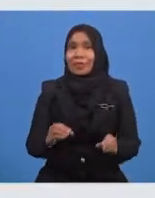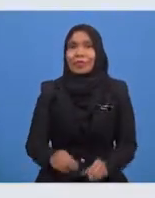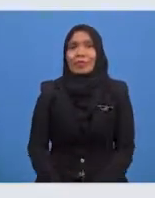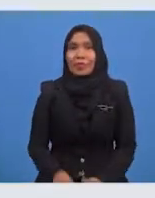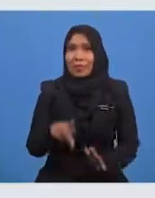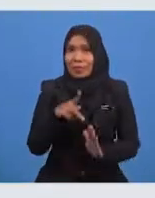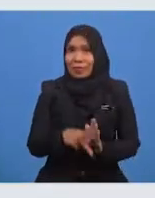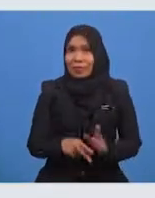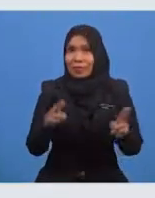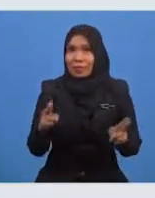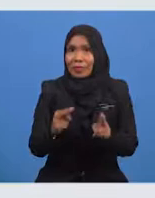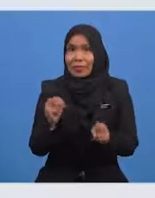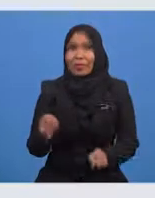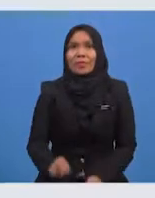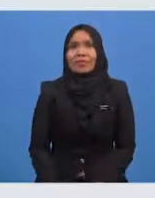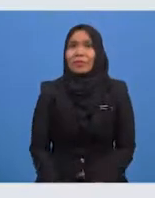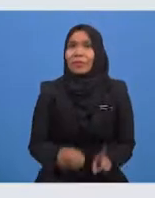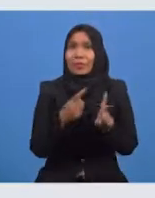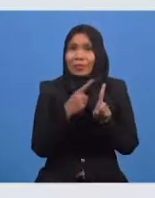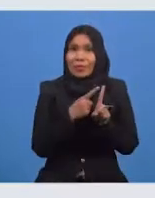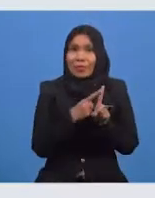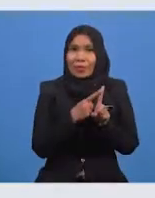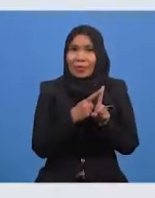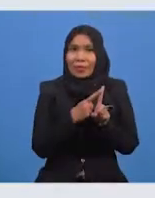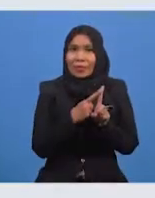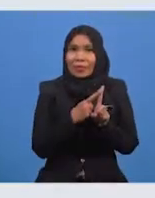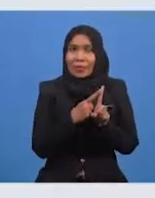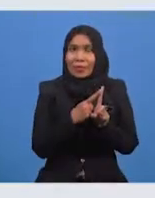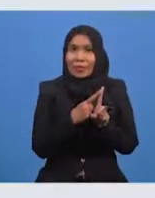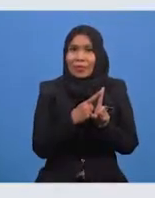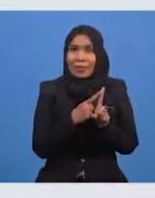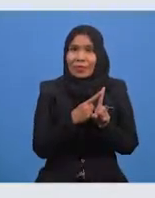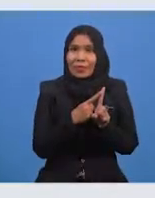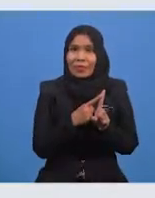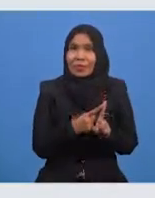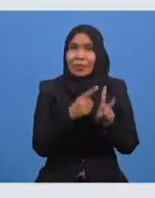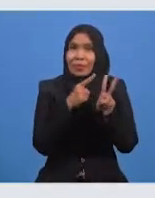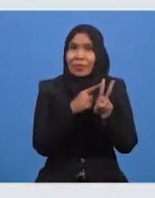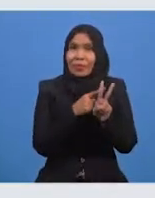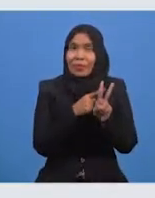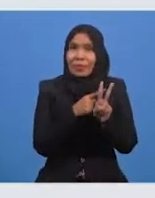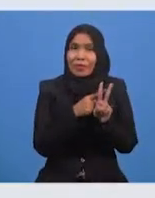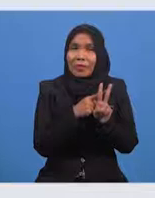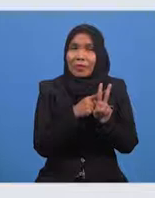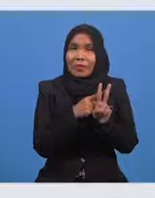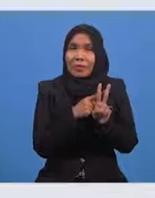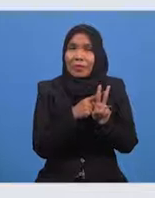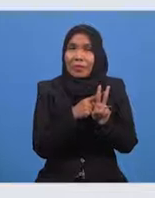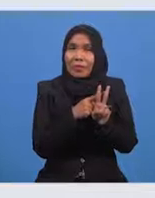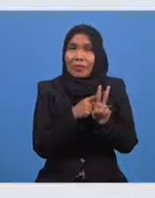mengurus, mentadbir perniagaannya. Gaya pengurusan memainkan peranan penting dalam